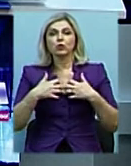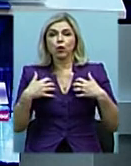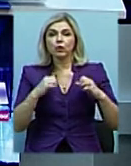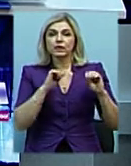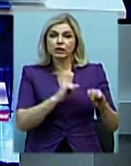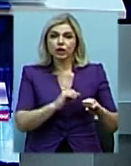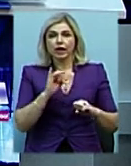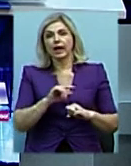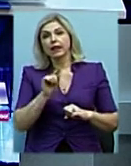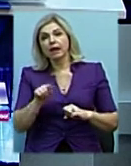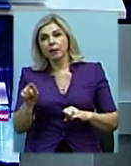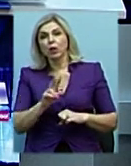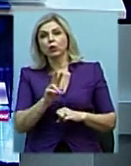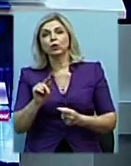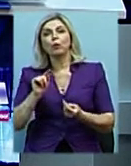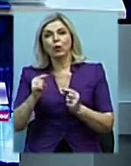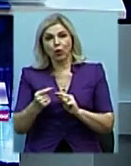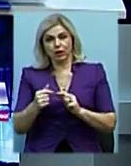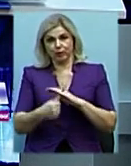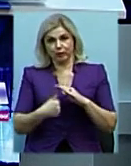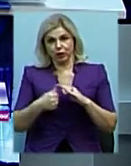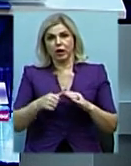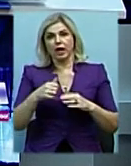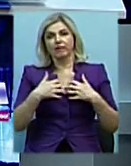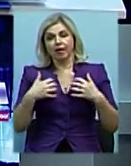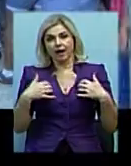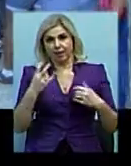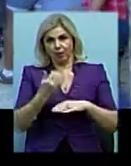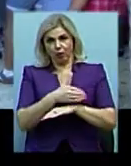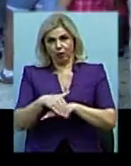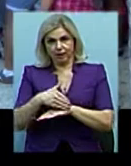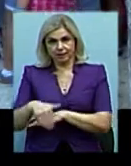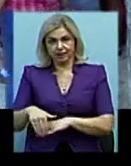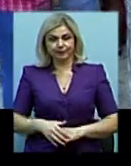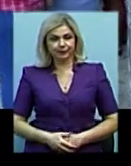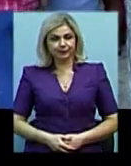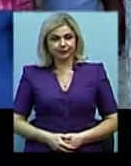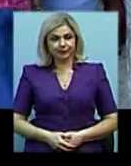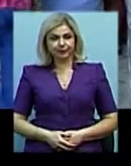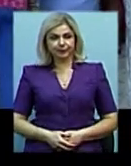собак та тими, хто проти безпритульних тварин на вулицях.